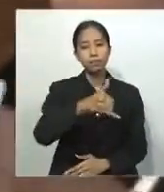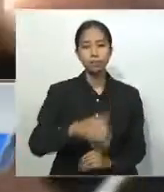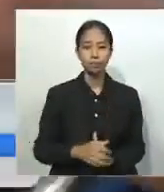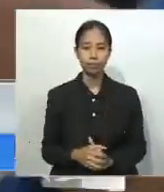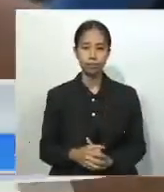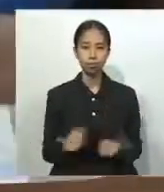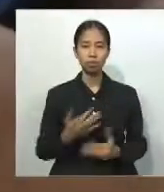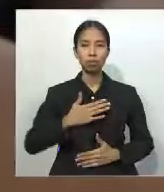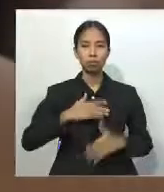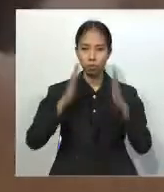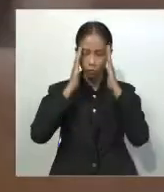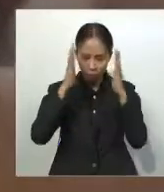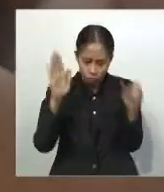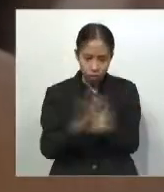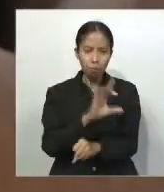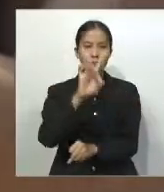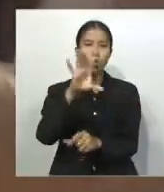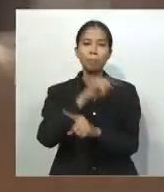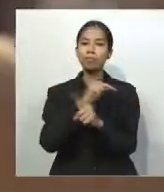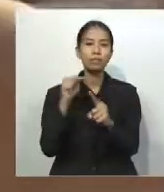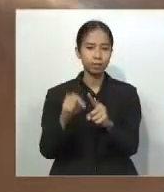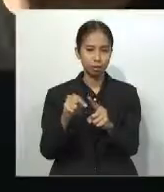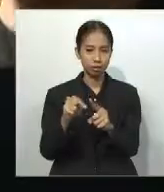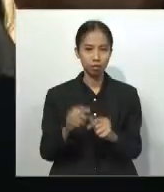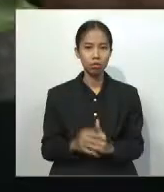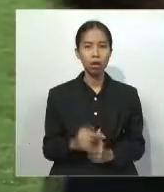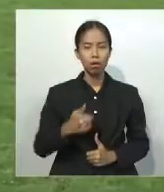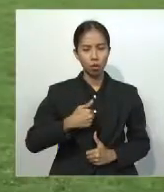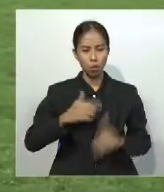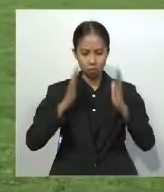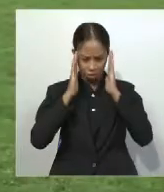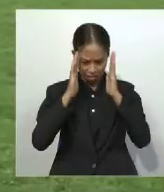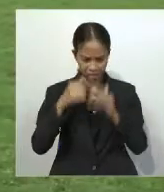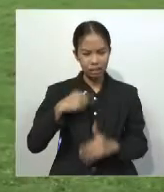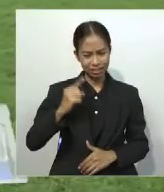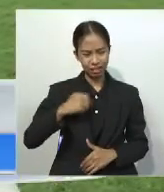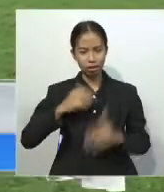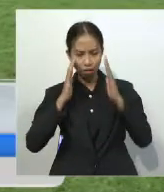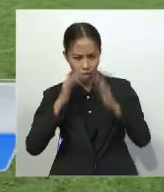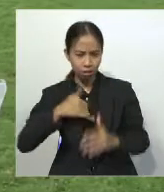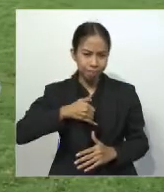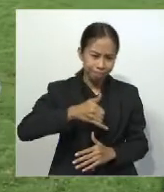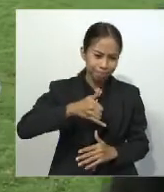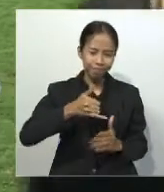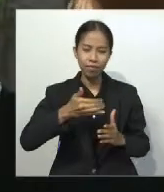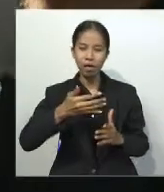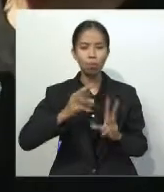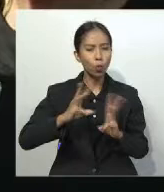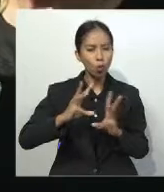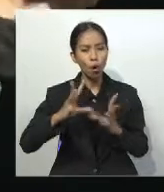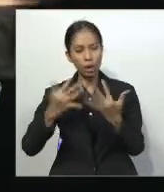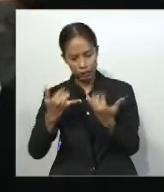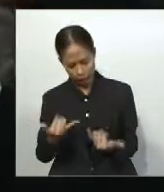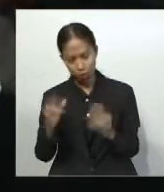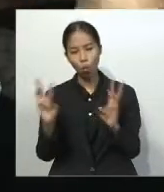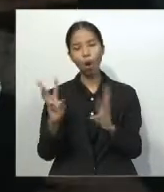ตั้งใจ 100% แล้วครับคือตั้งใจจะมาหลายวันแล้วครับแต่พอดีว่างวันนี้ก็เลยได้มาวันนี้ออก